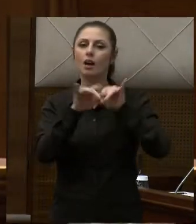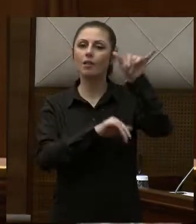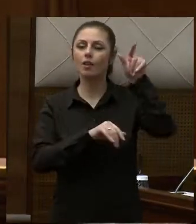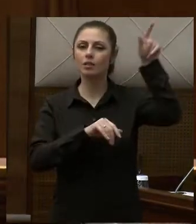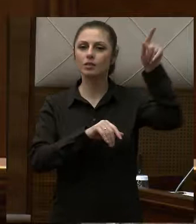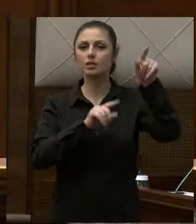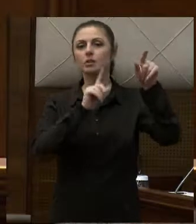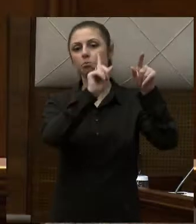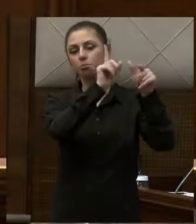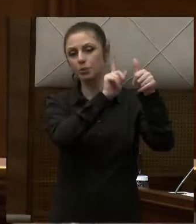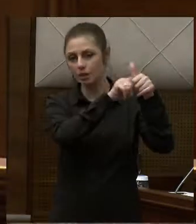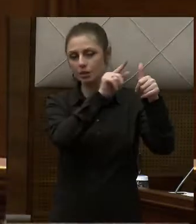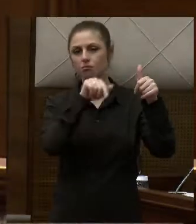oluyor.